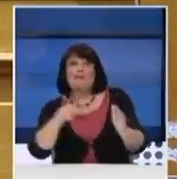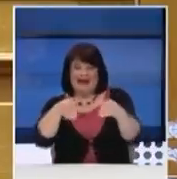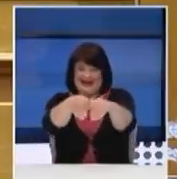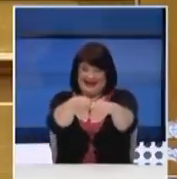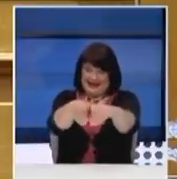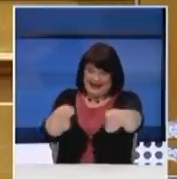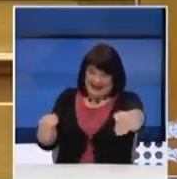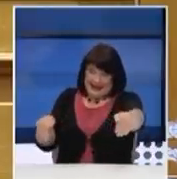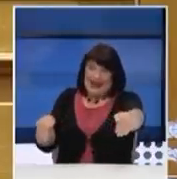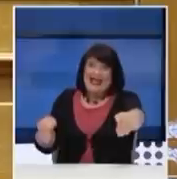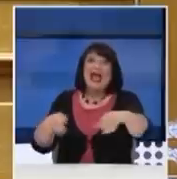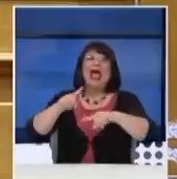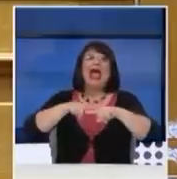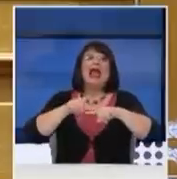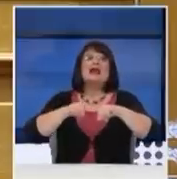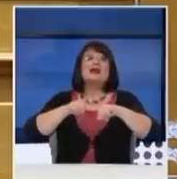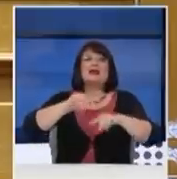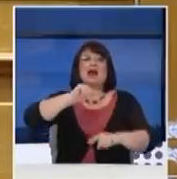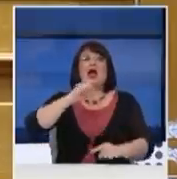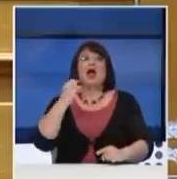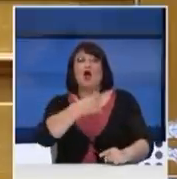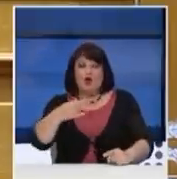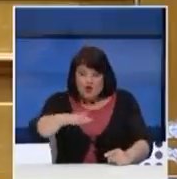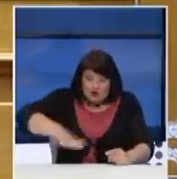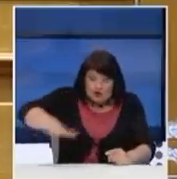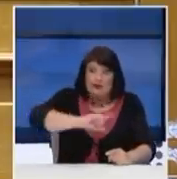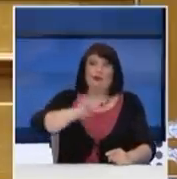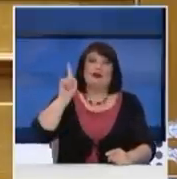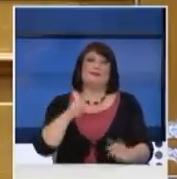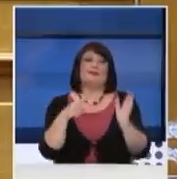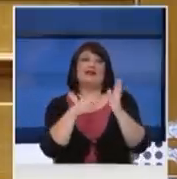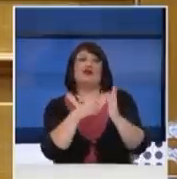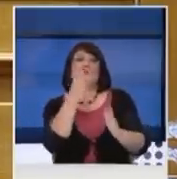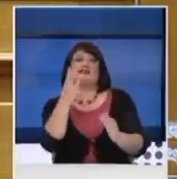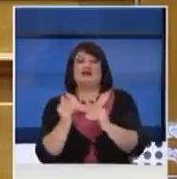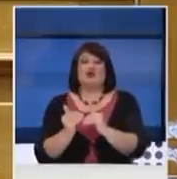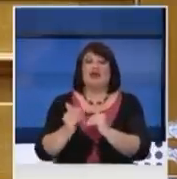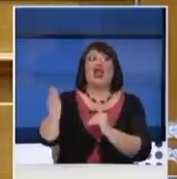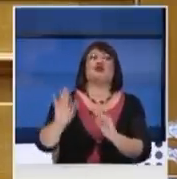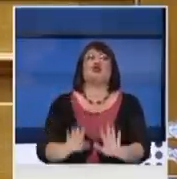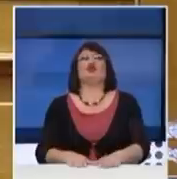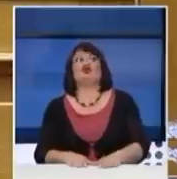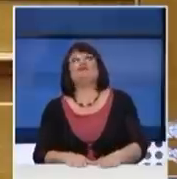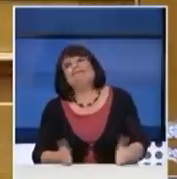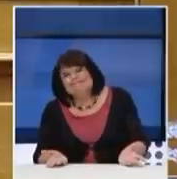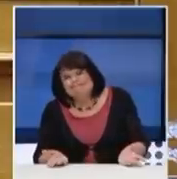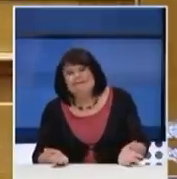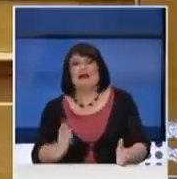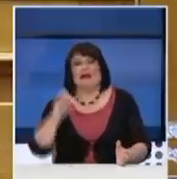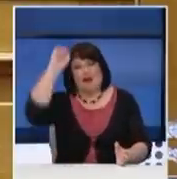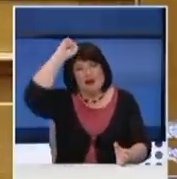ενδιαγραμμή ως εκεί που άρχισε η ελληνική ΑΟΣ. Έβγαλε δηλαδή από το 3 το Καστελόριζο εκτός. Αγαπητέ κύριε